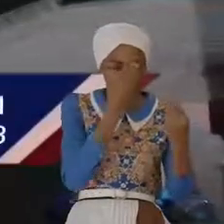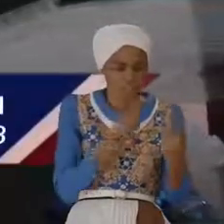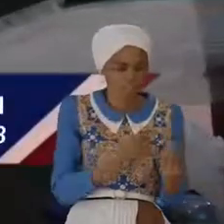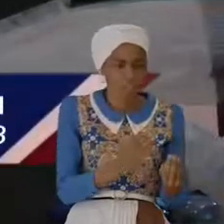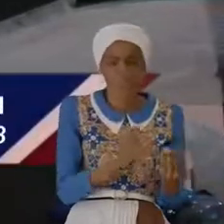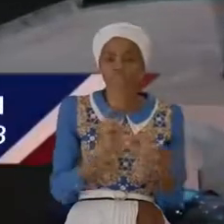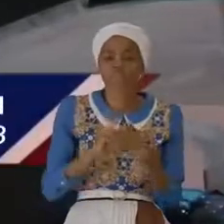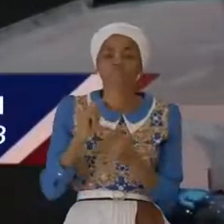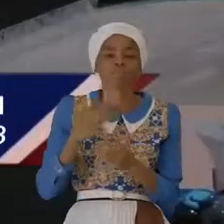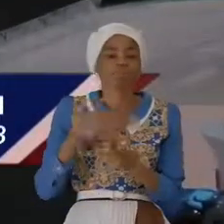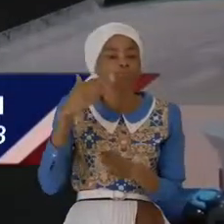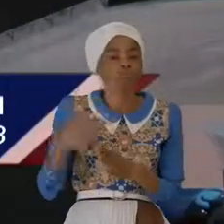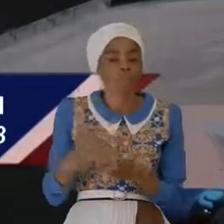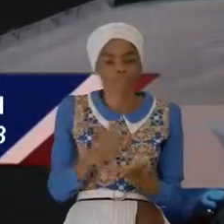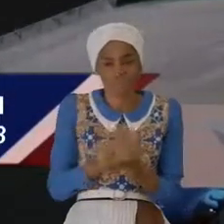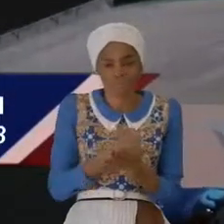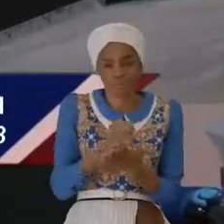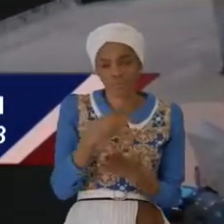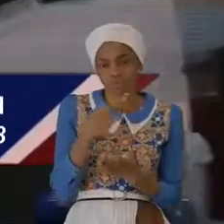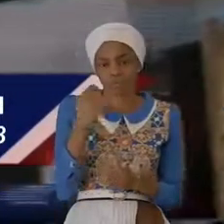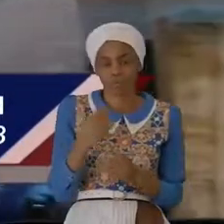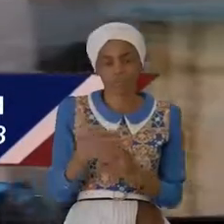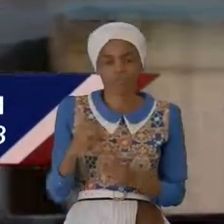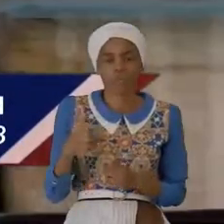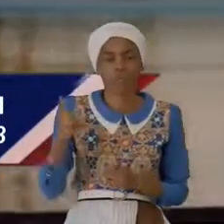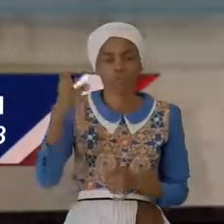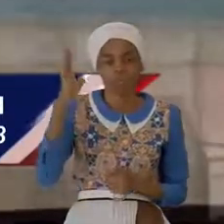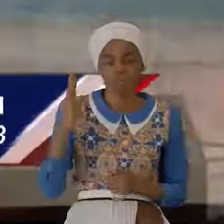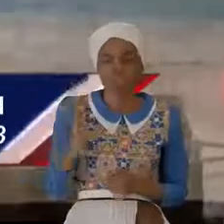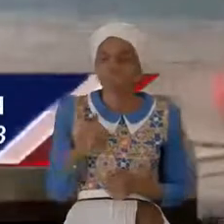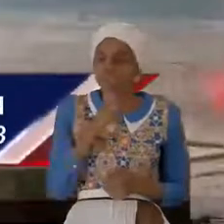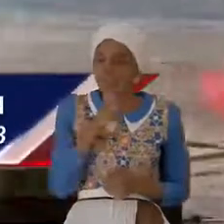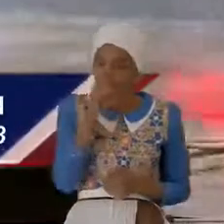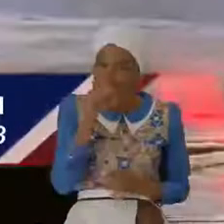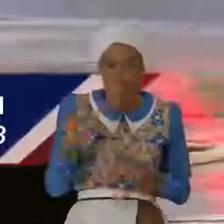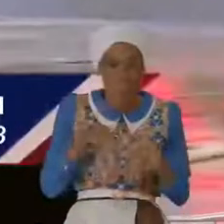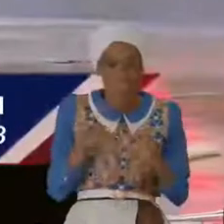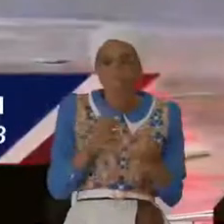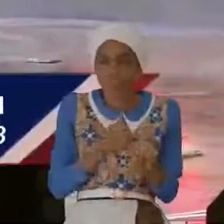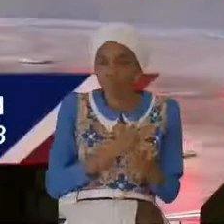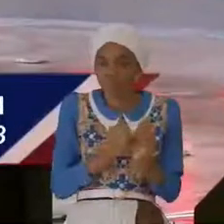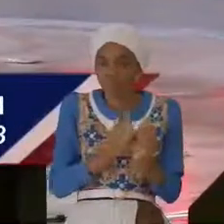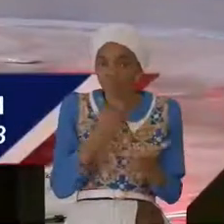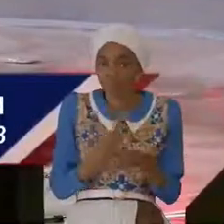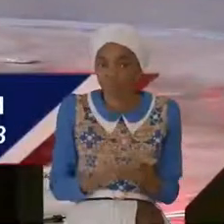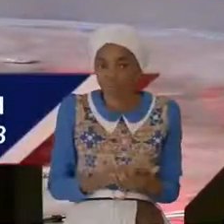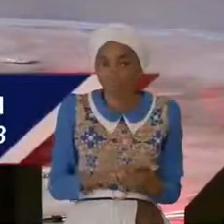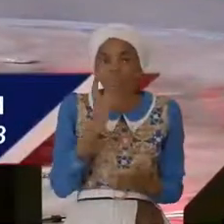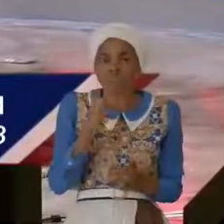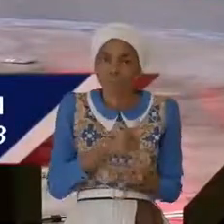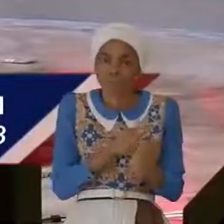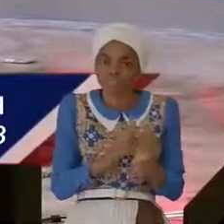soumis au Seigneur, à la vérité du Seigneur. Vous couriez bien.